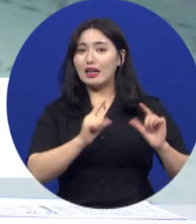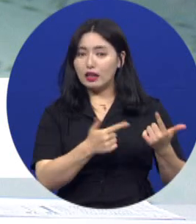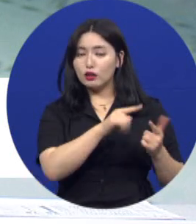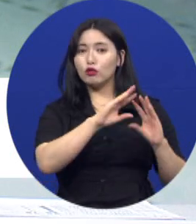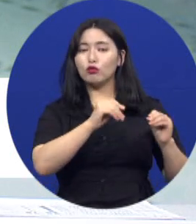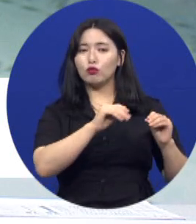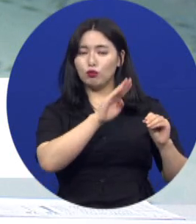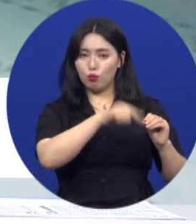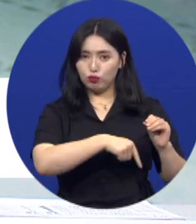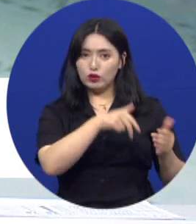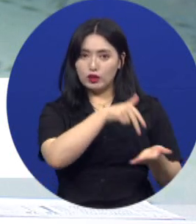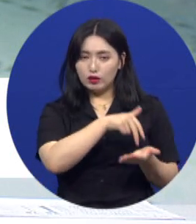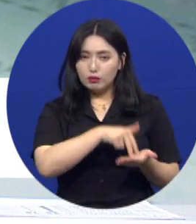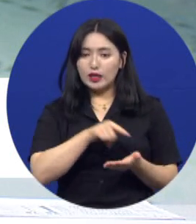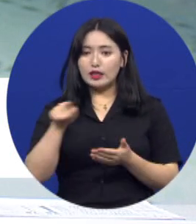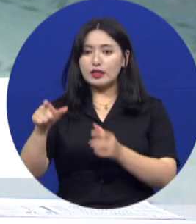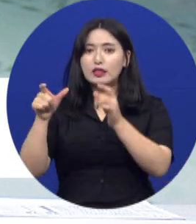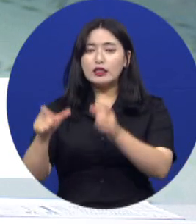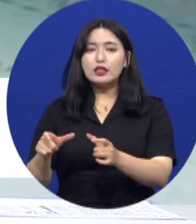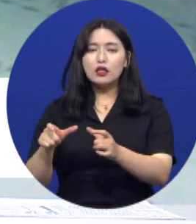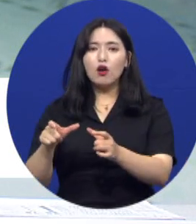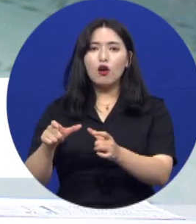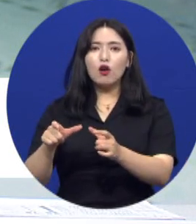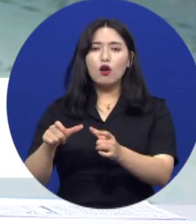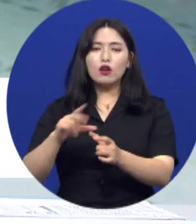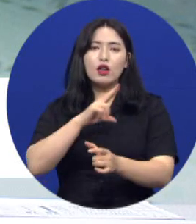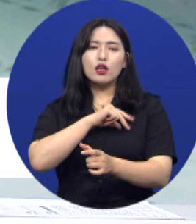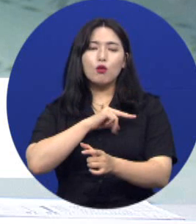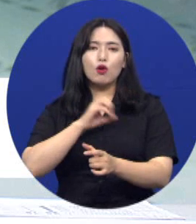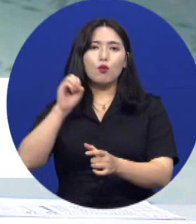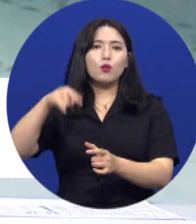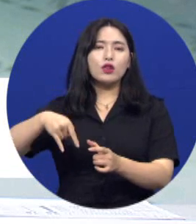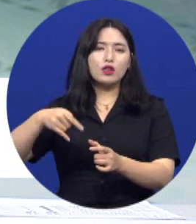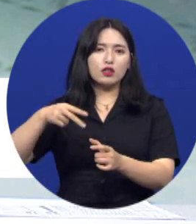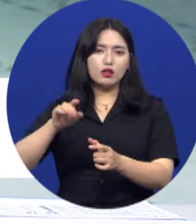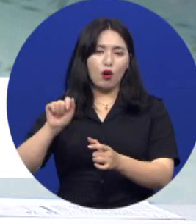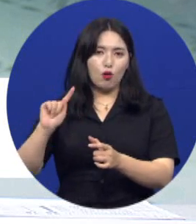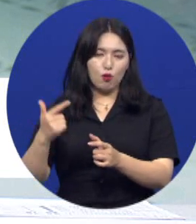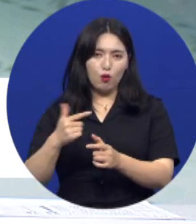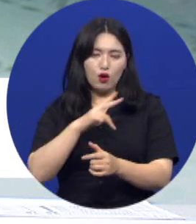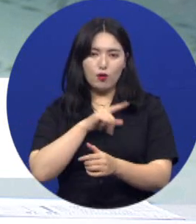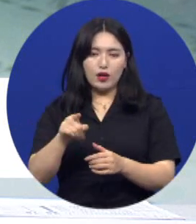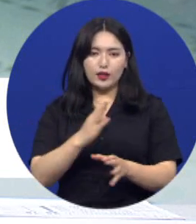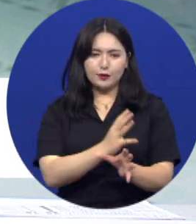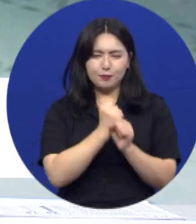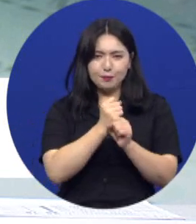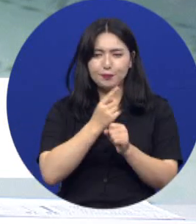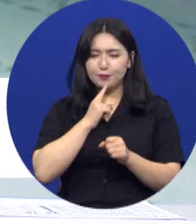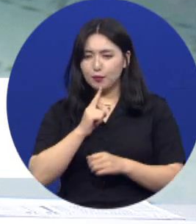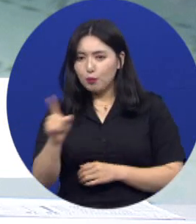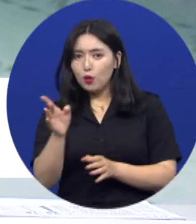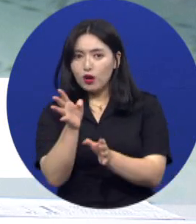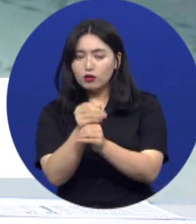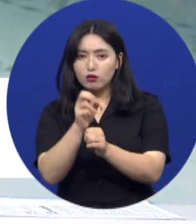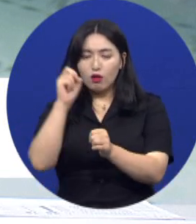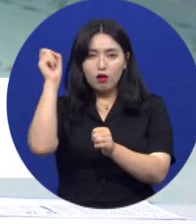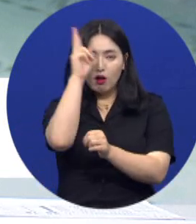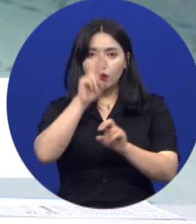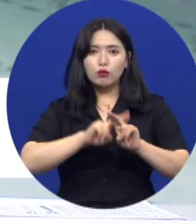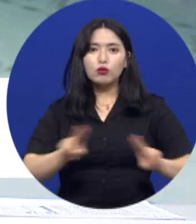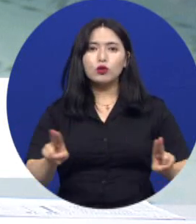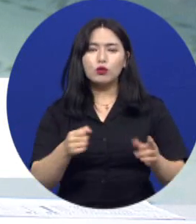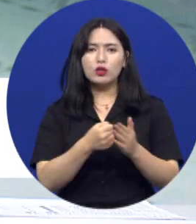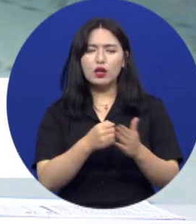국토부는 해당 지역구 의원인 위성권 국회의원에게 용역 결과에 대해 약식 보고하기로 했던 일정도 갑자기